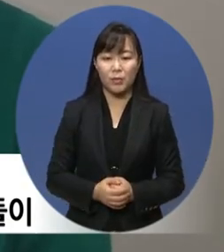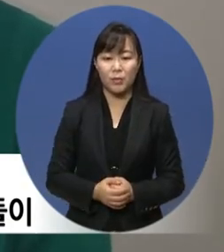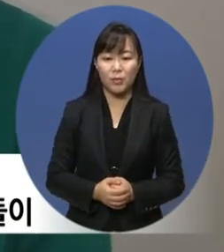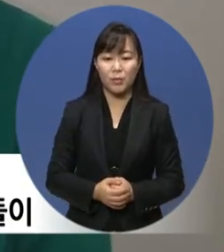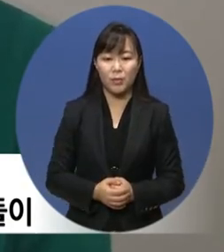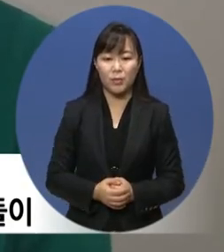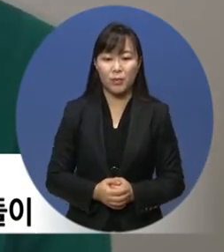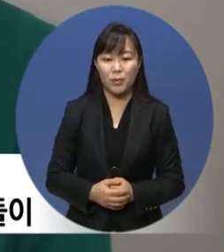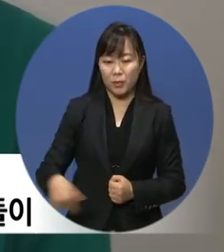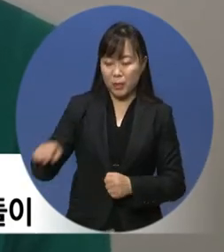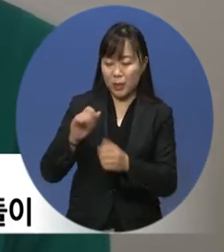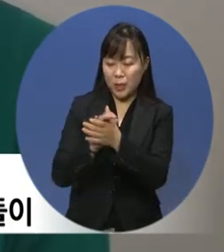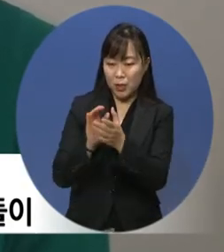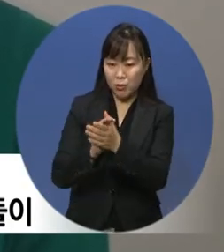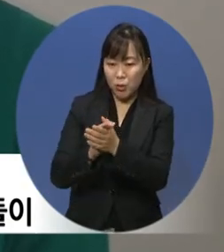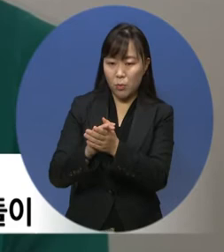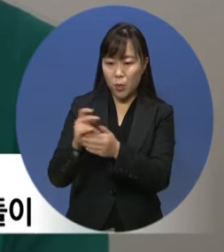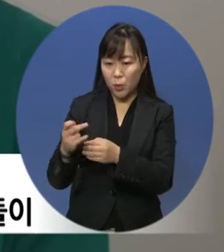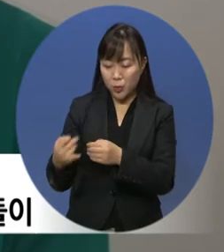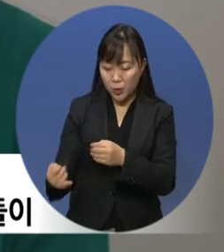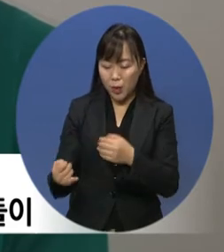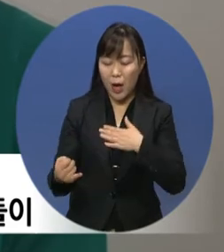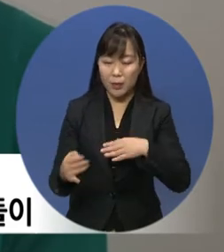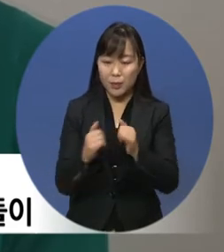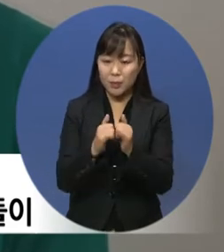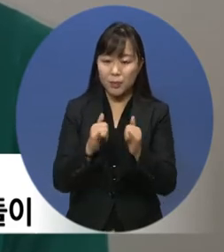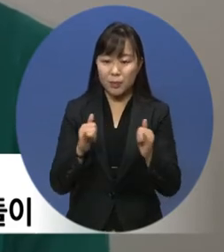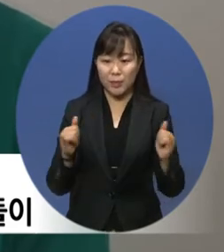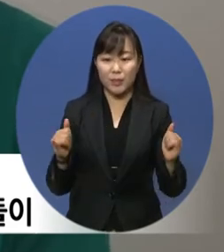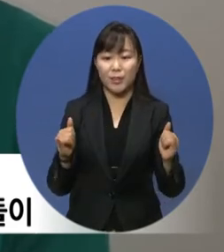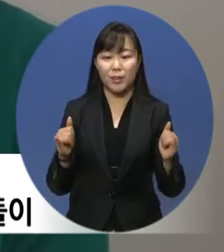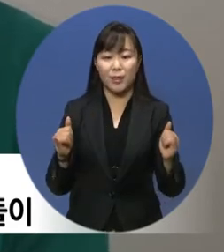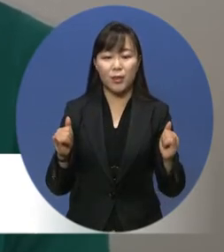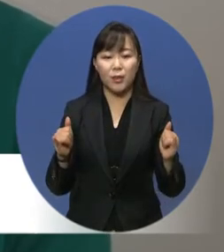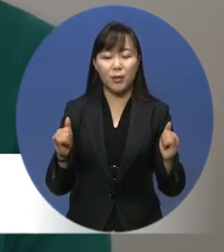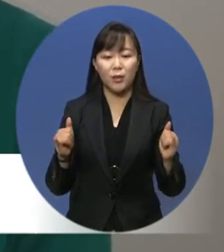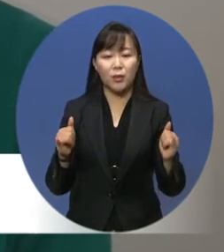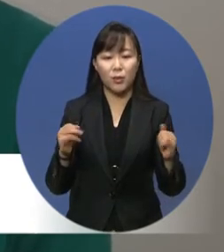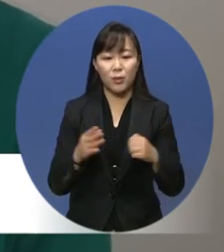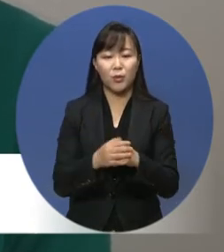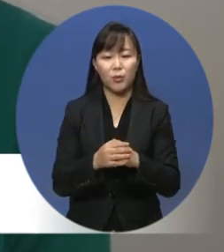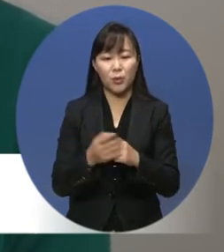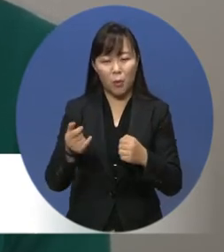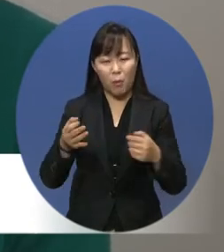옆에 친구들, 동생들, 아는 지인들이 또